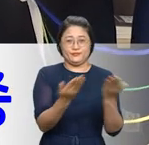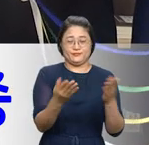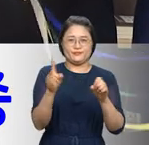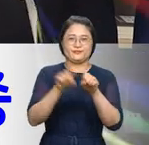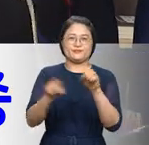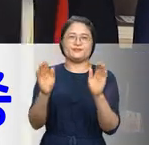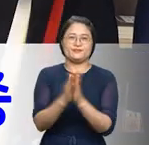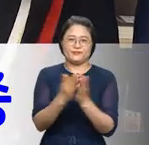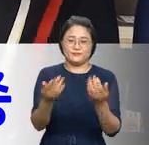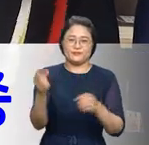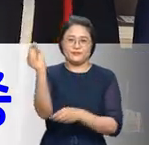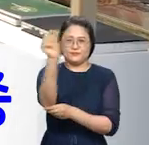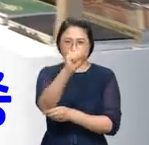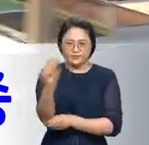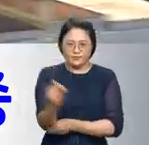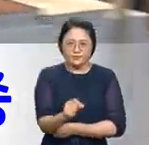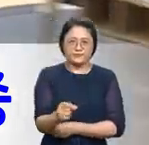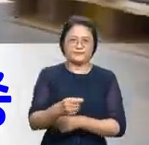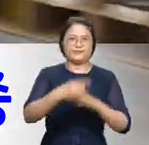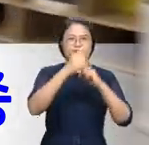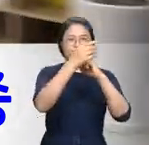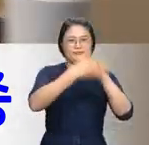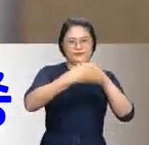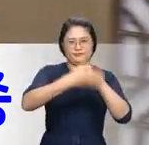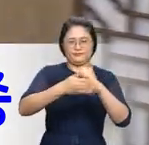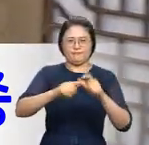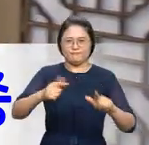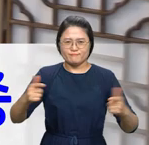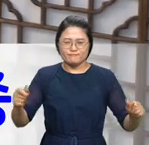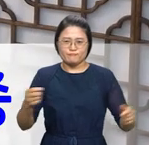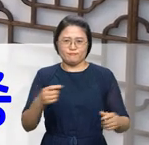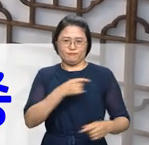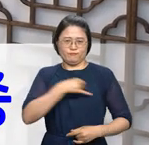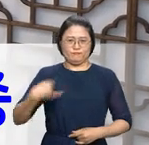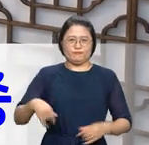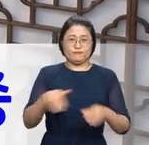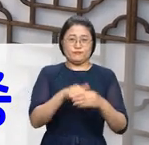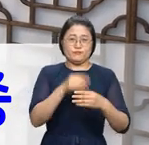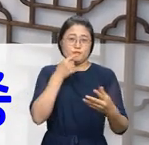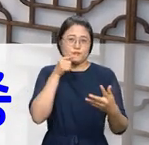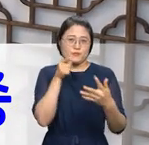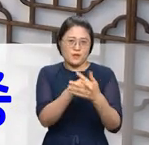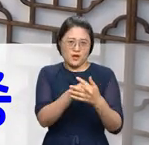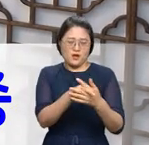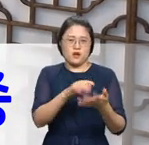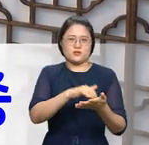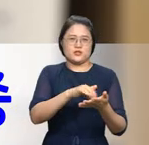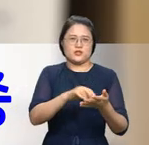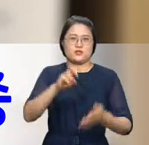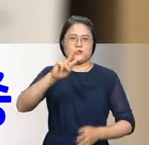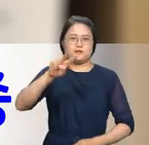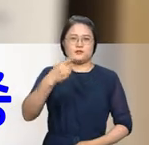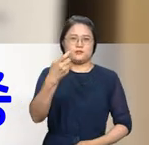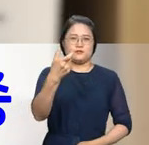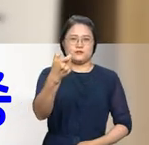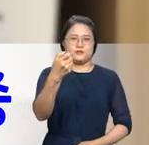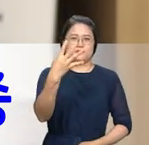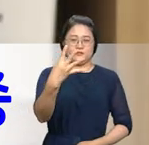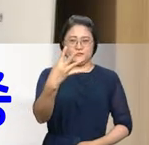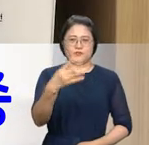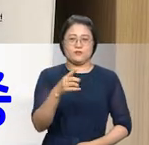고전문학, 경전, 서화작품, 사진집 등 중국의 문화를 알 수 있는 인문학도서